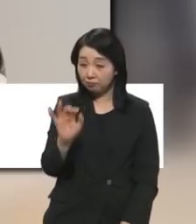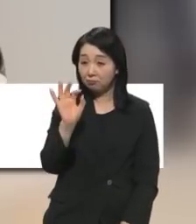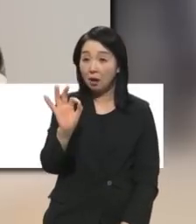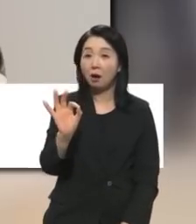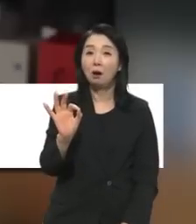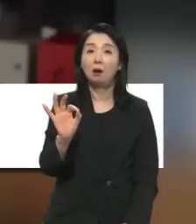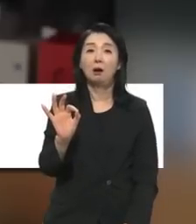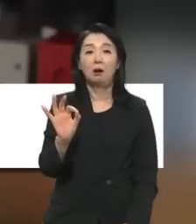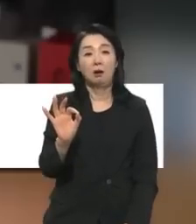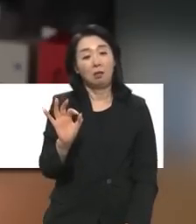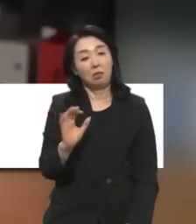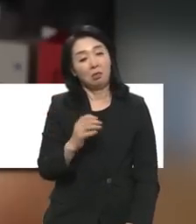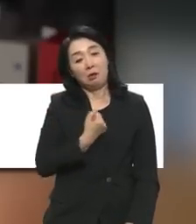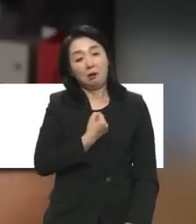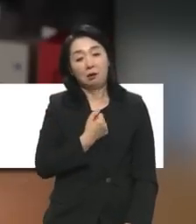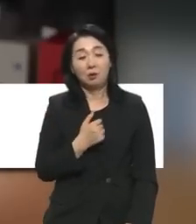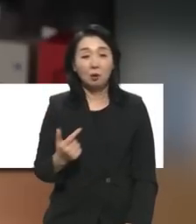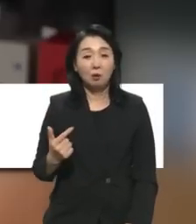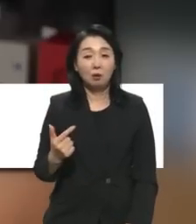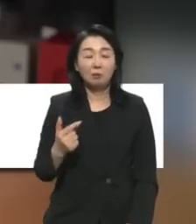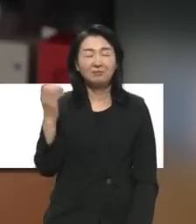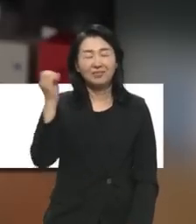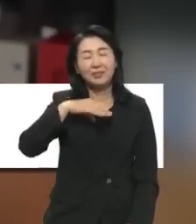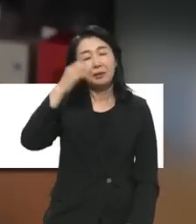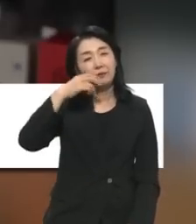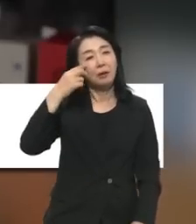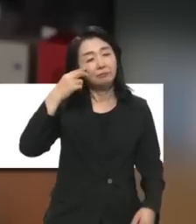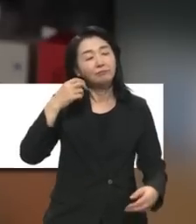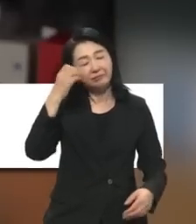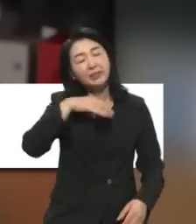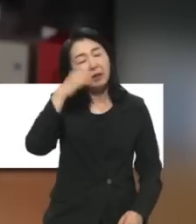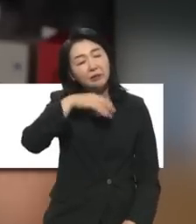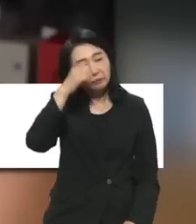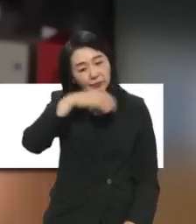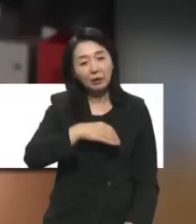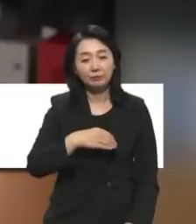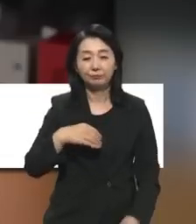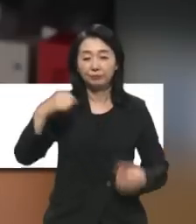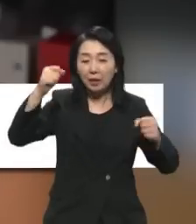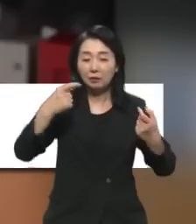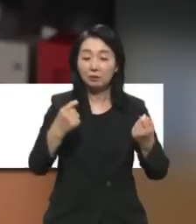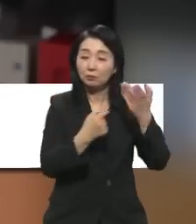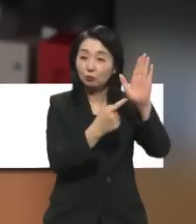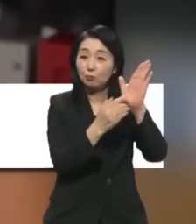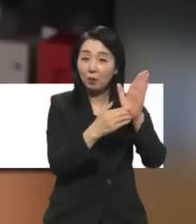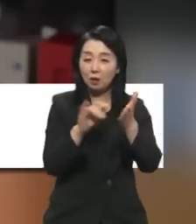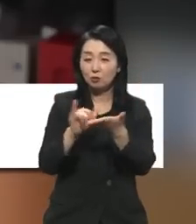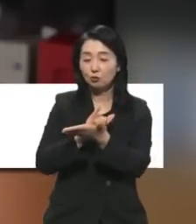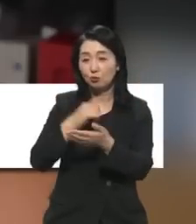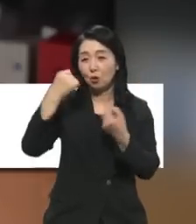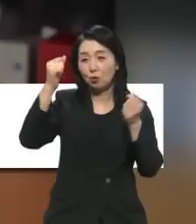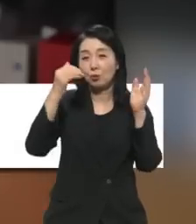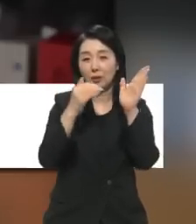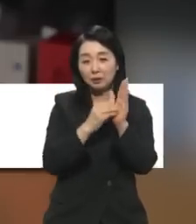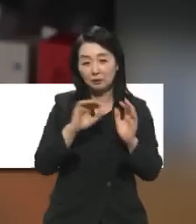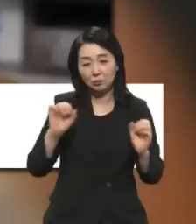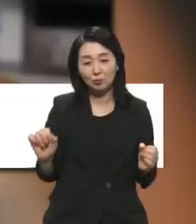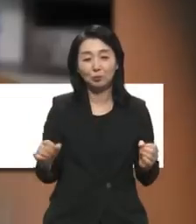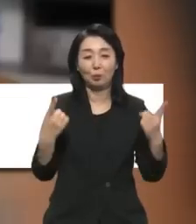너무 그냥 아무렇지 않은 척하면서 막 이렇게 하고 뉴욕 공연을 딱 끝내자마자